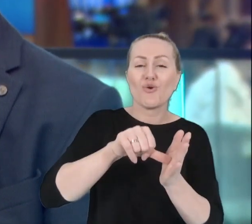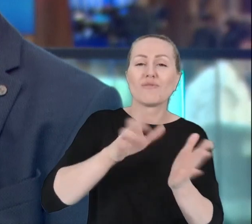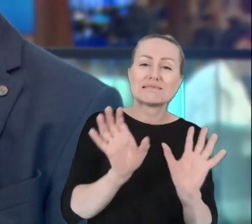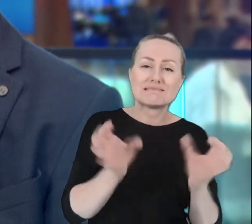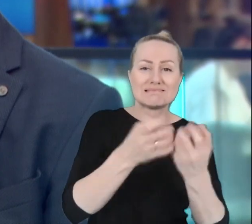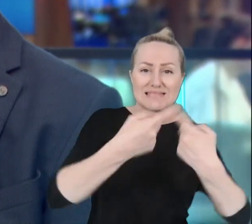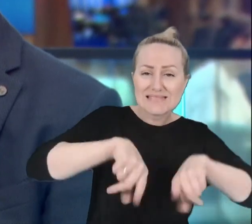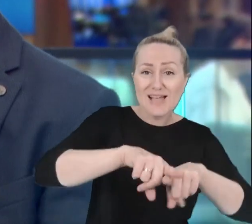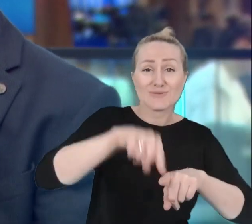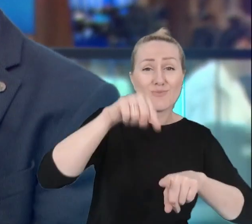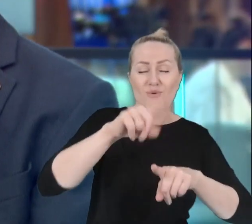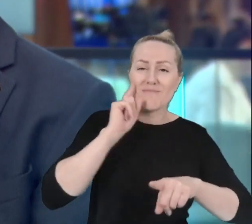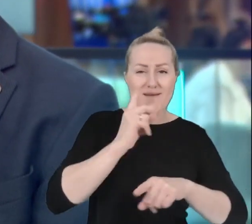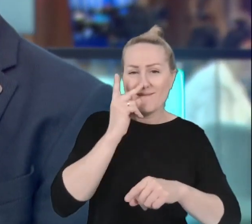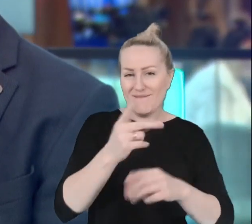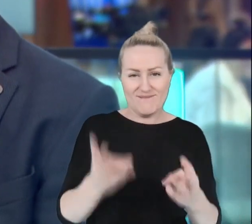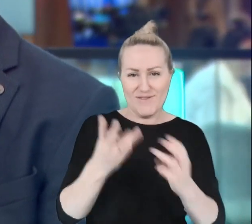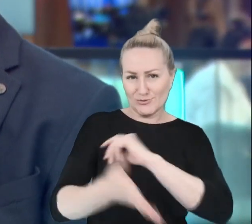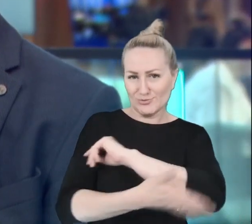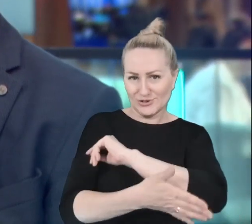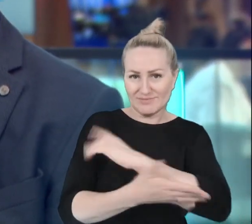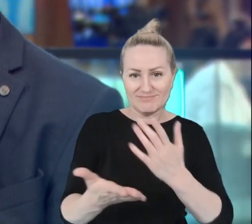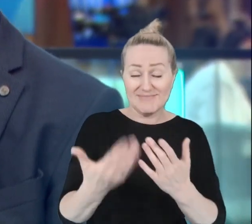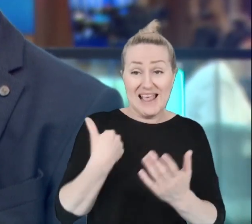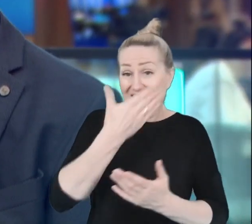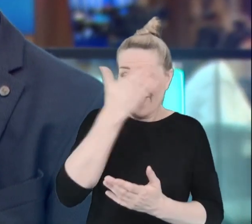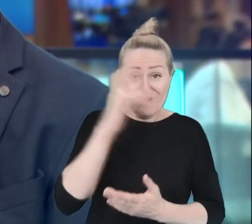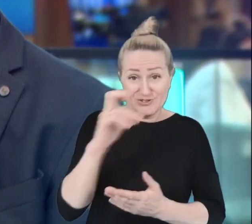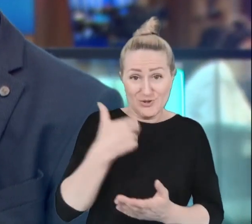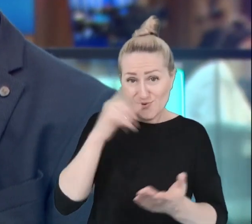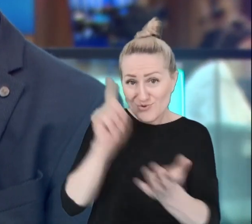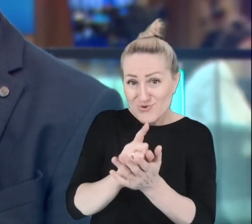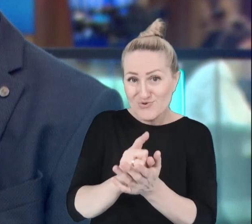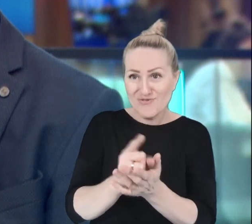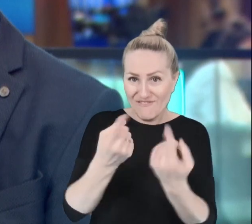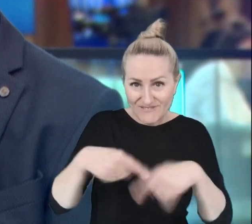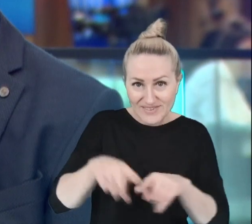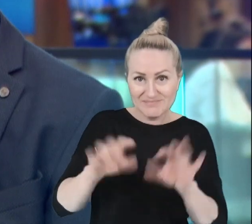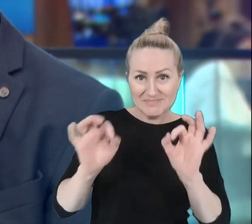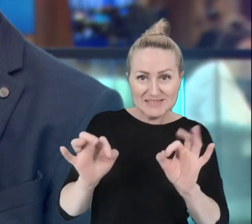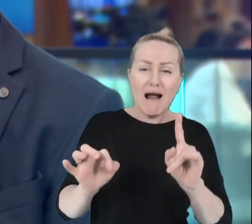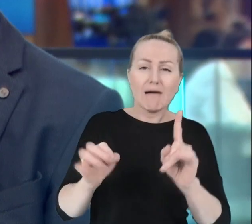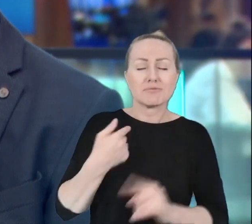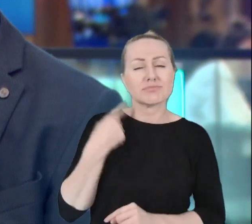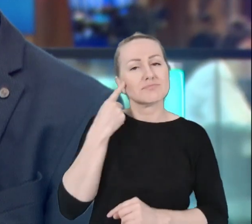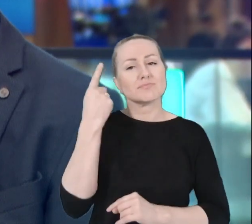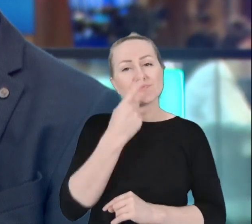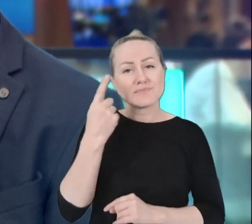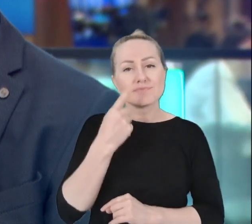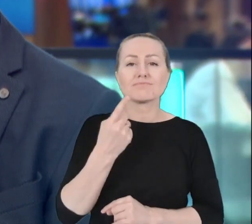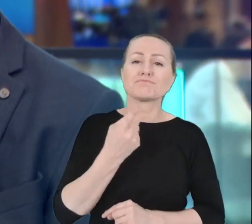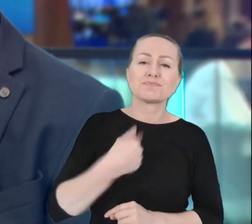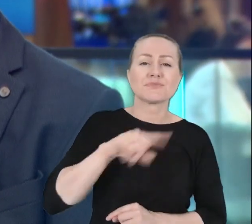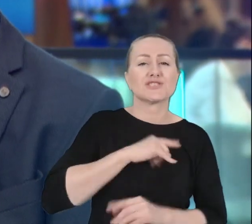jakby kluczową rzeczą. Znaczy, nie wiem, czy mi się to udaje, ale uważam, że spędzamy mnóstwo czasu